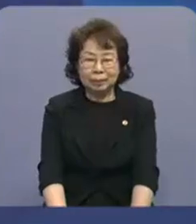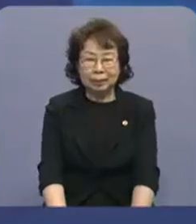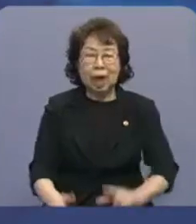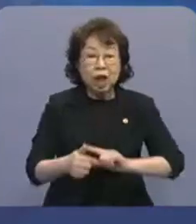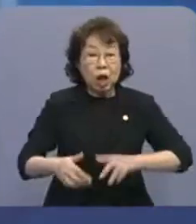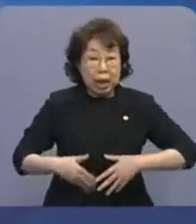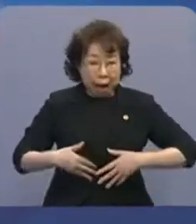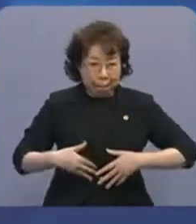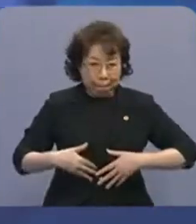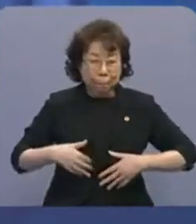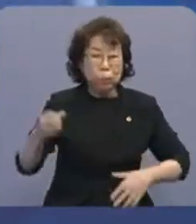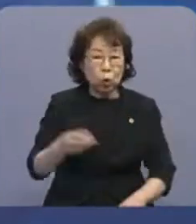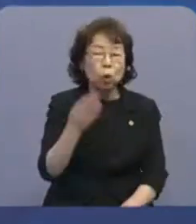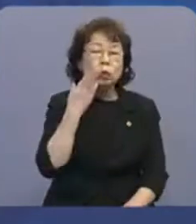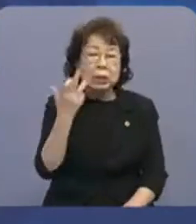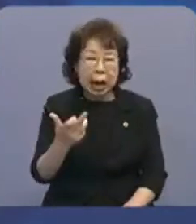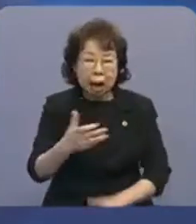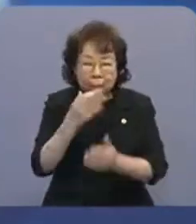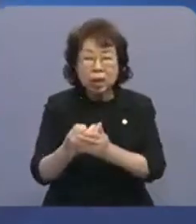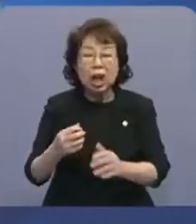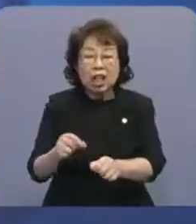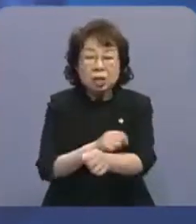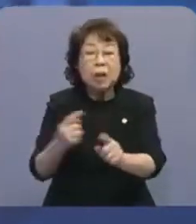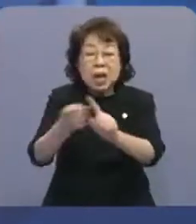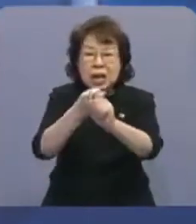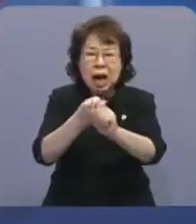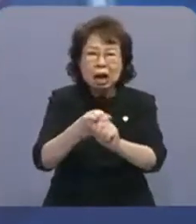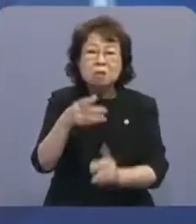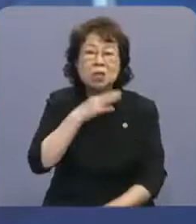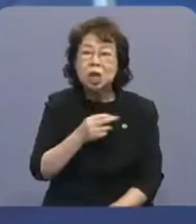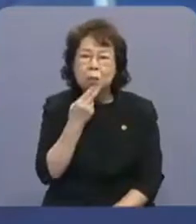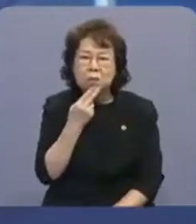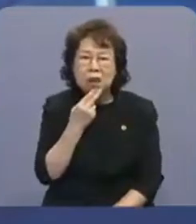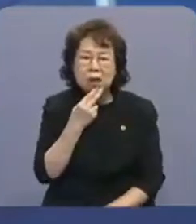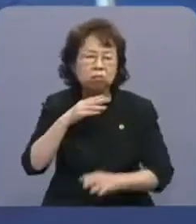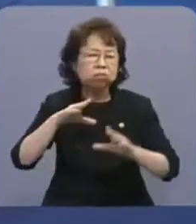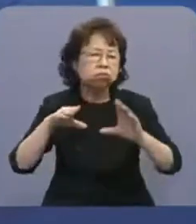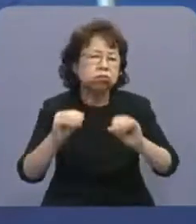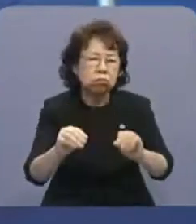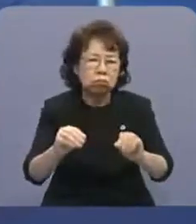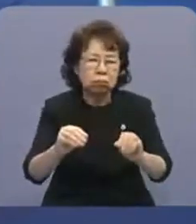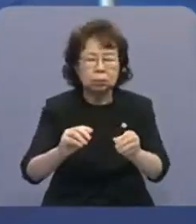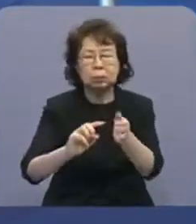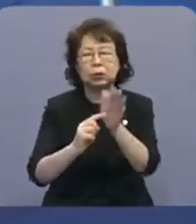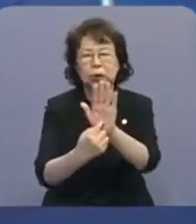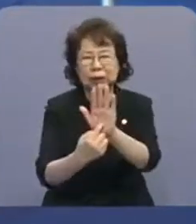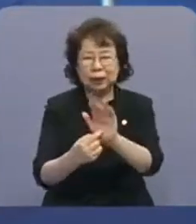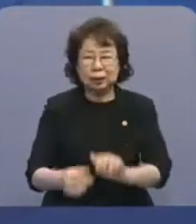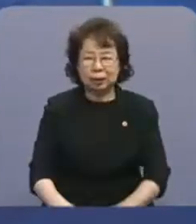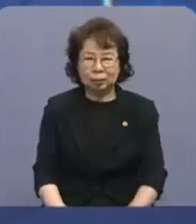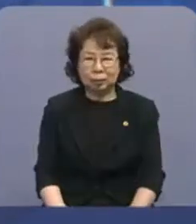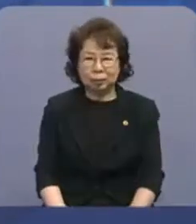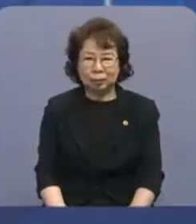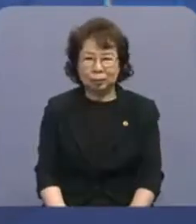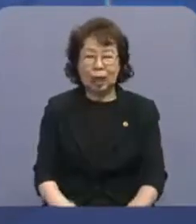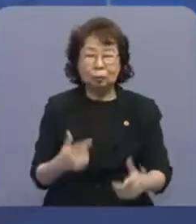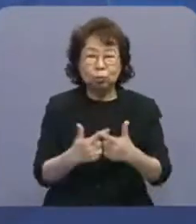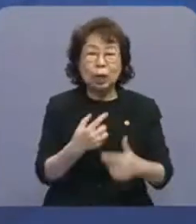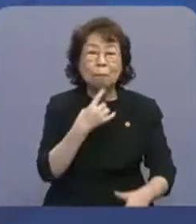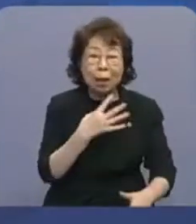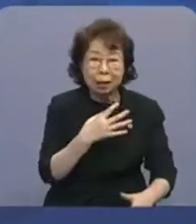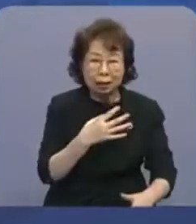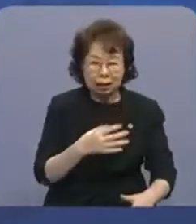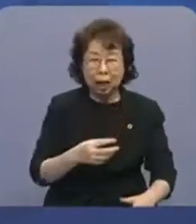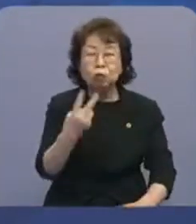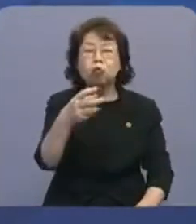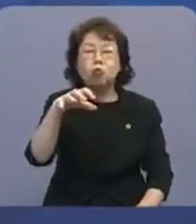경상남도 이어 울산시마저 불경특별연합이 실익이 없다며 잠정 중단을 선언했습니다. 이로써 부산을 제외한 두